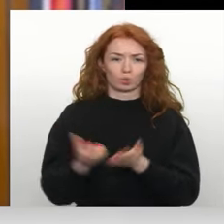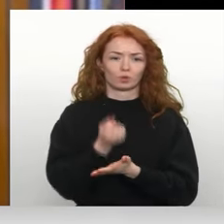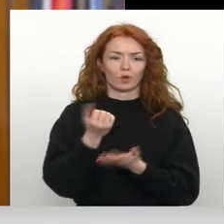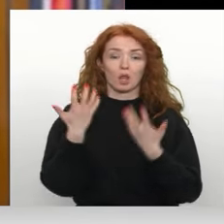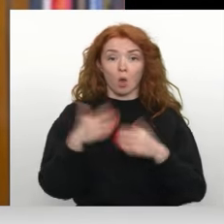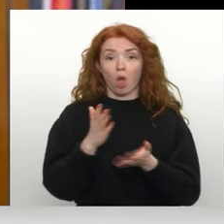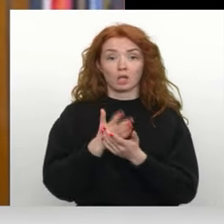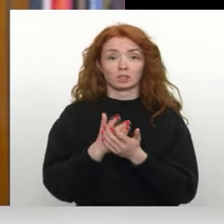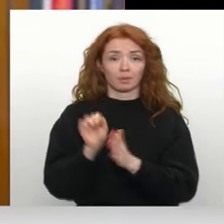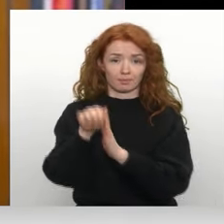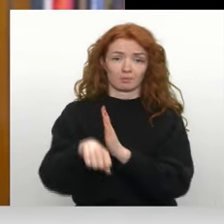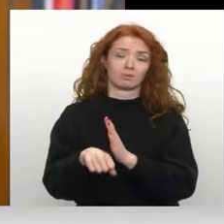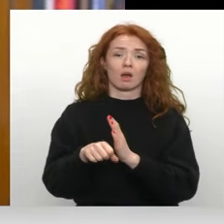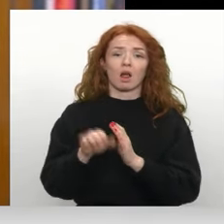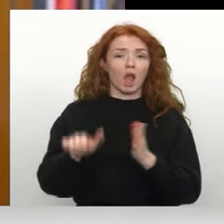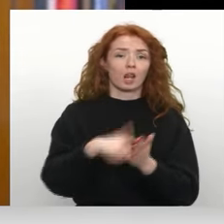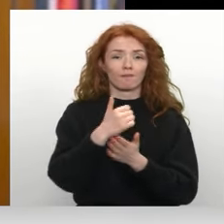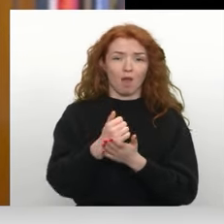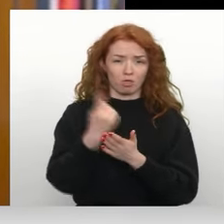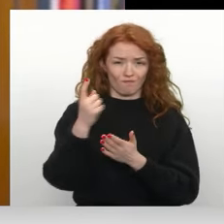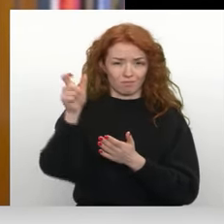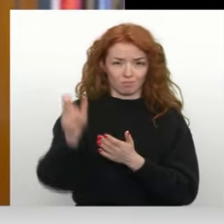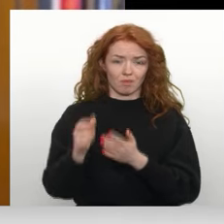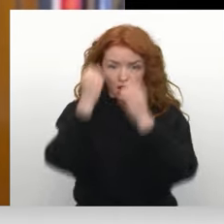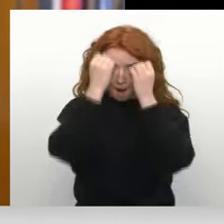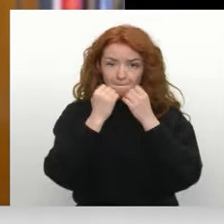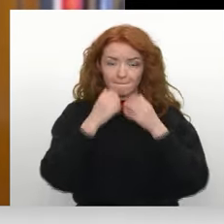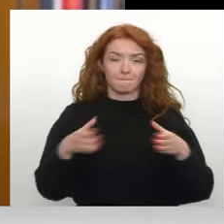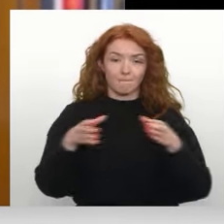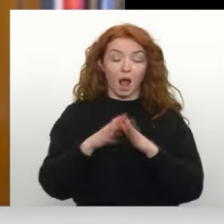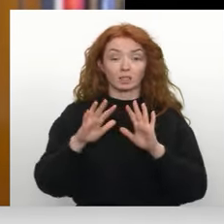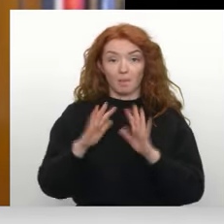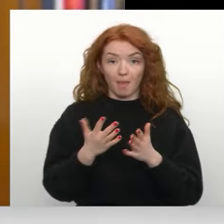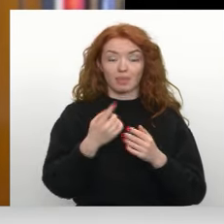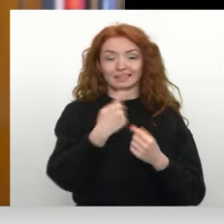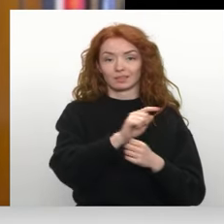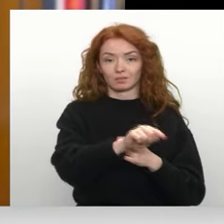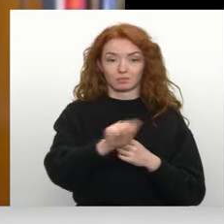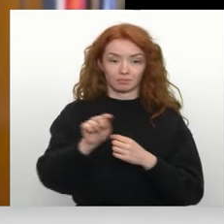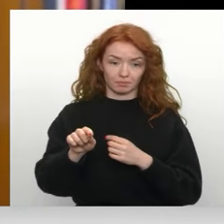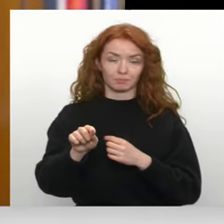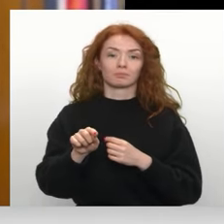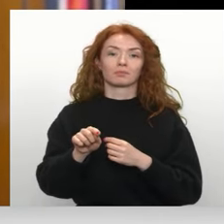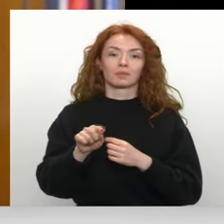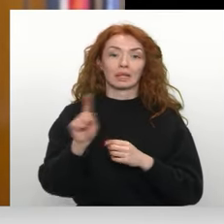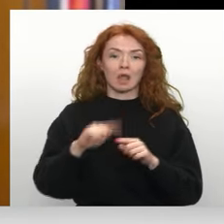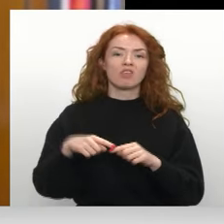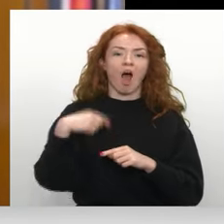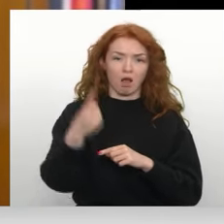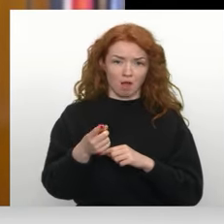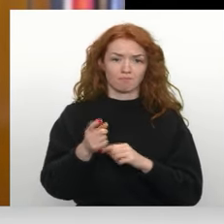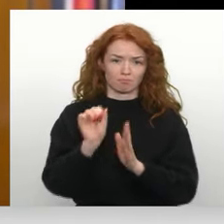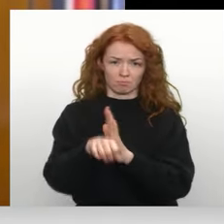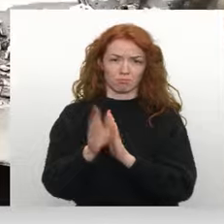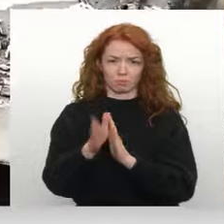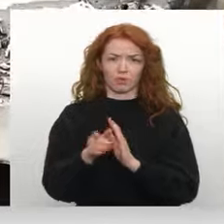neitralizējuši salehu alarourri bet marvanu isū mohameds deivs un jahj invars ir nākamie viņi